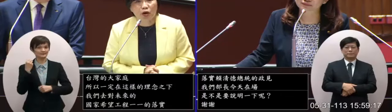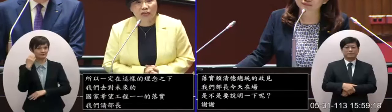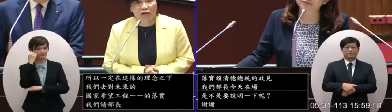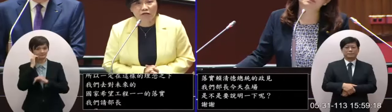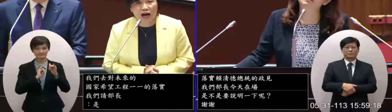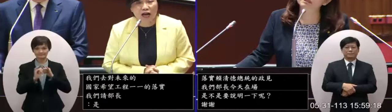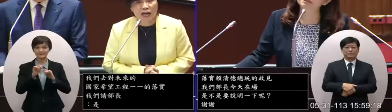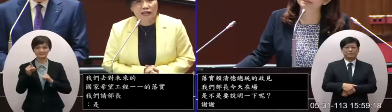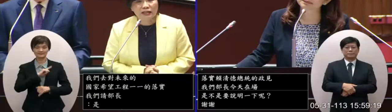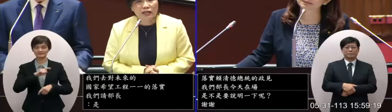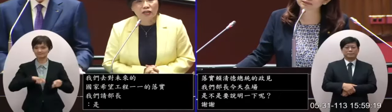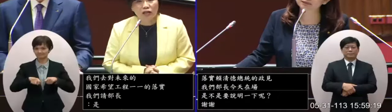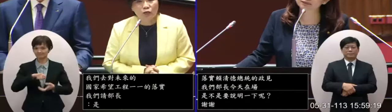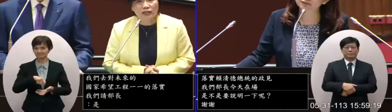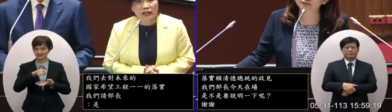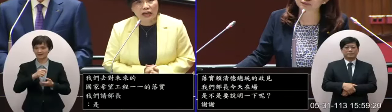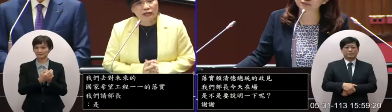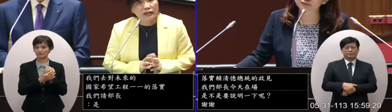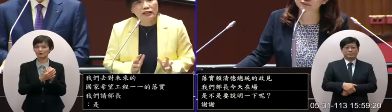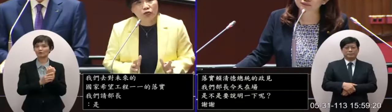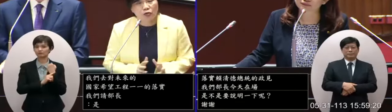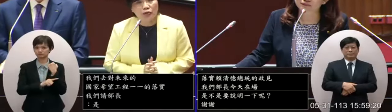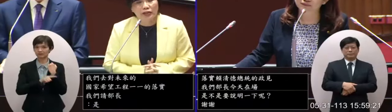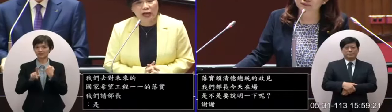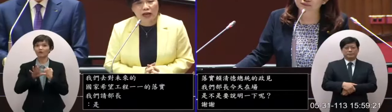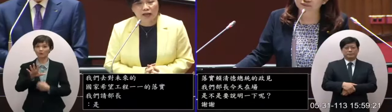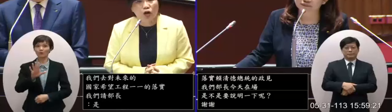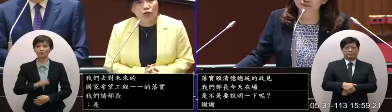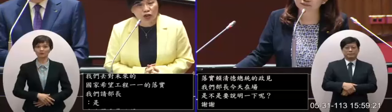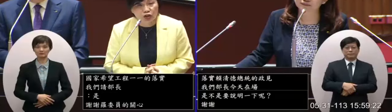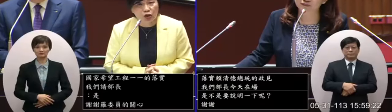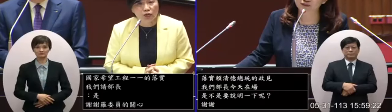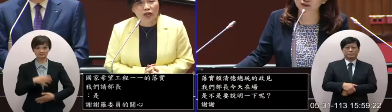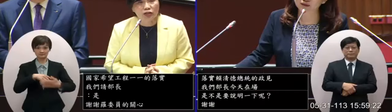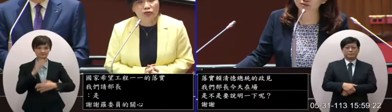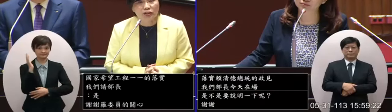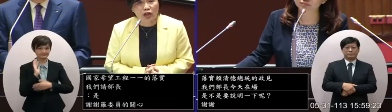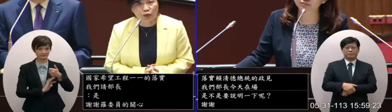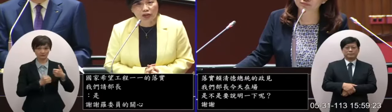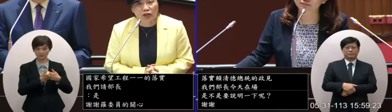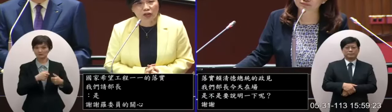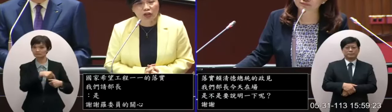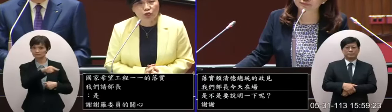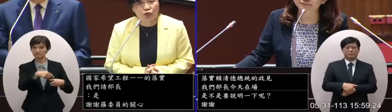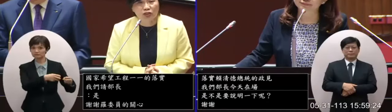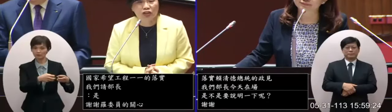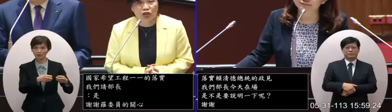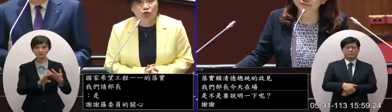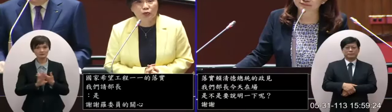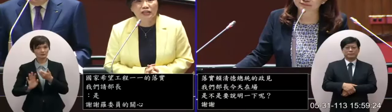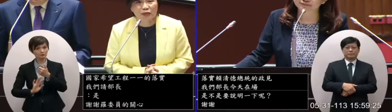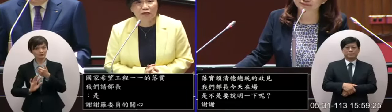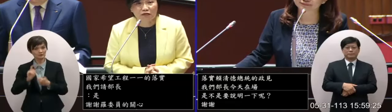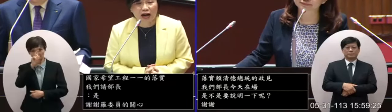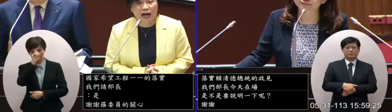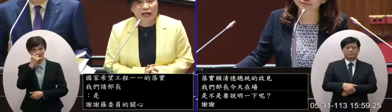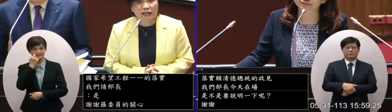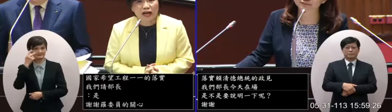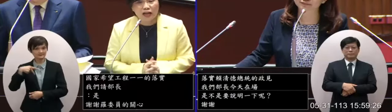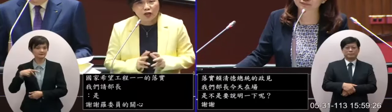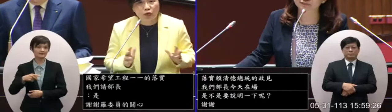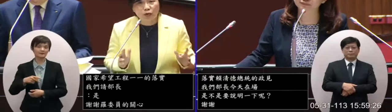权益保障法。那但是呢，我在看这个内政委员会在讨论的时候呢，也有其他委员希望提出所谓的新住民基本